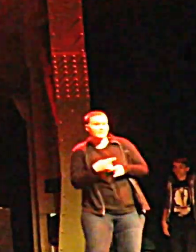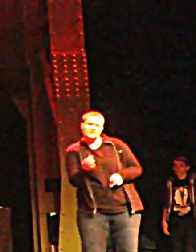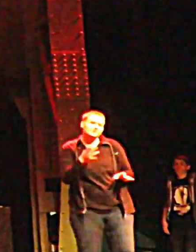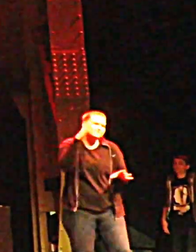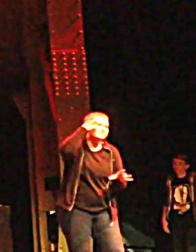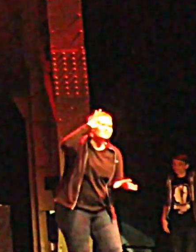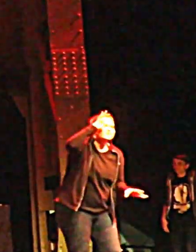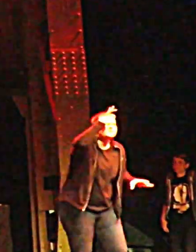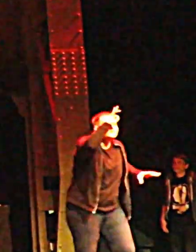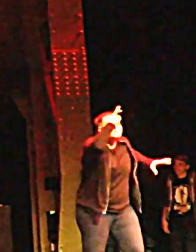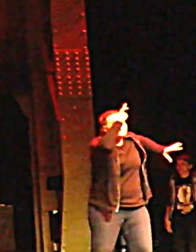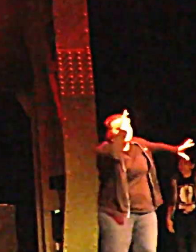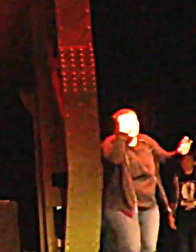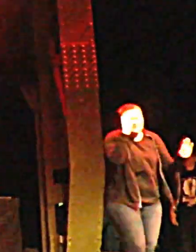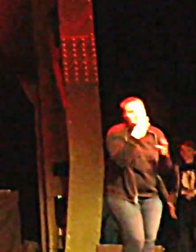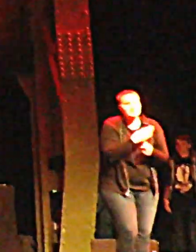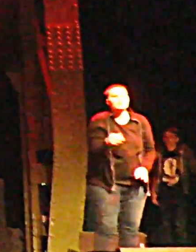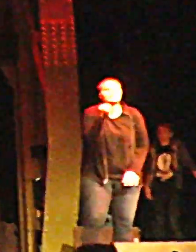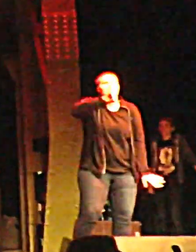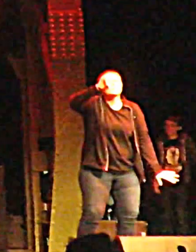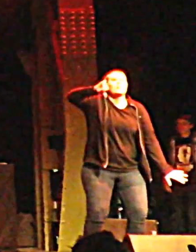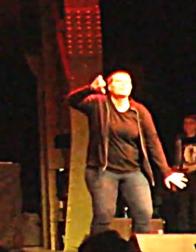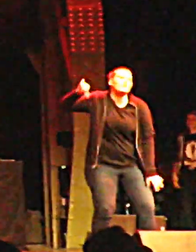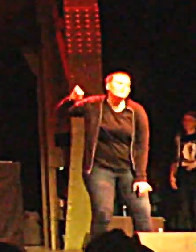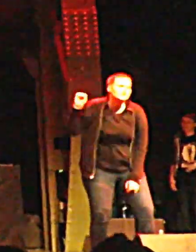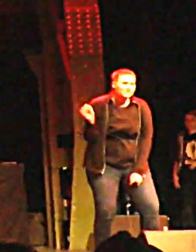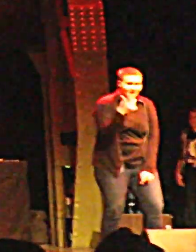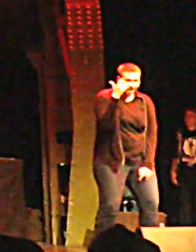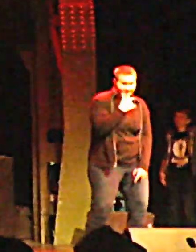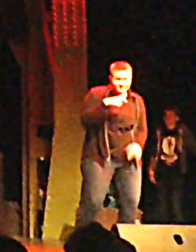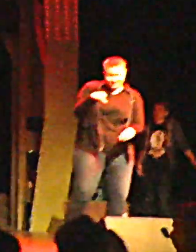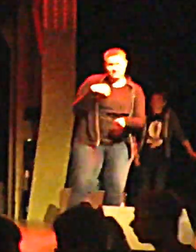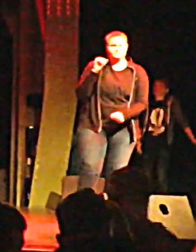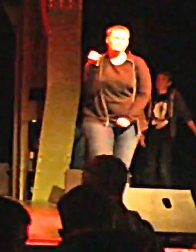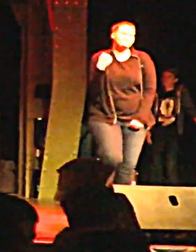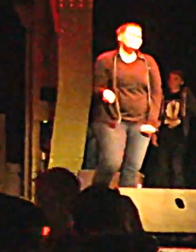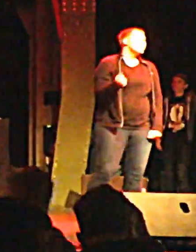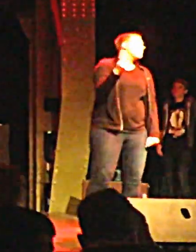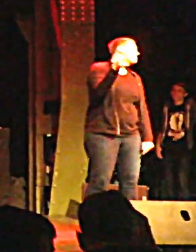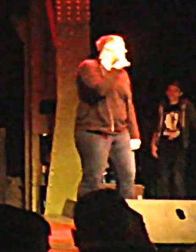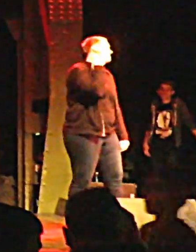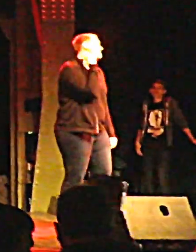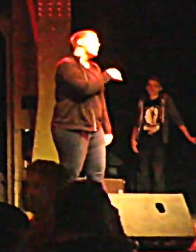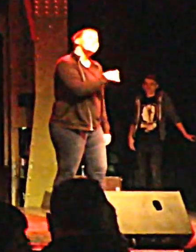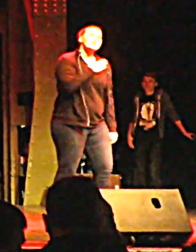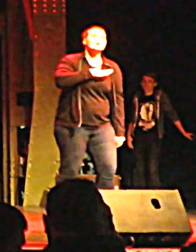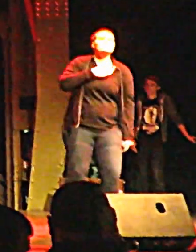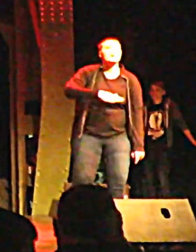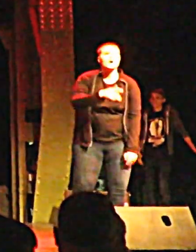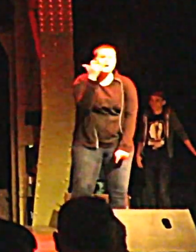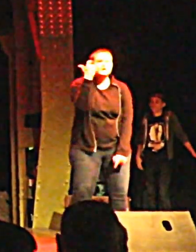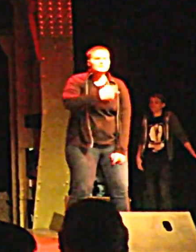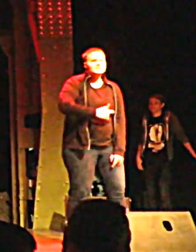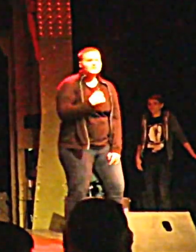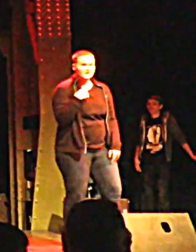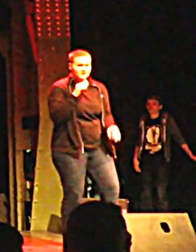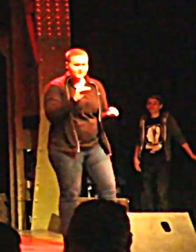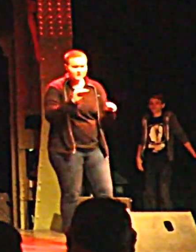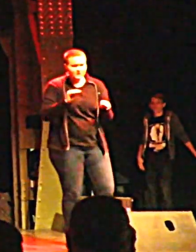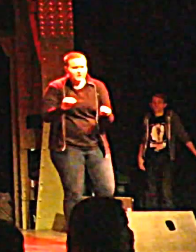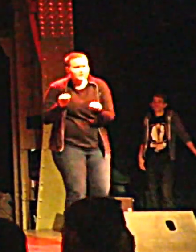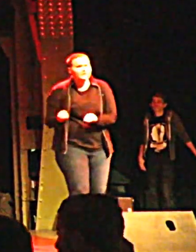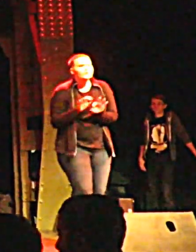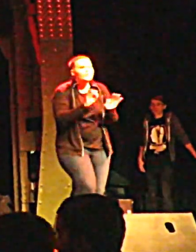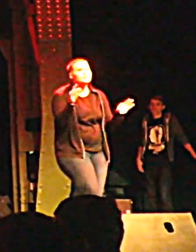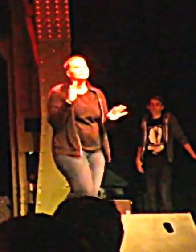Ihr werdet ausgebucht, wir können's in Westfalen starten. Aber man kann euch nicht ernst, wir sind ein schlechter Partner. Da bin ich lieber ernst. Ein Tieter und ein Trainer. Bin ein